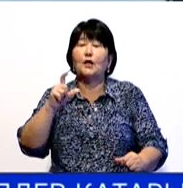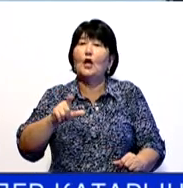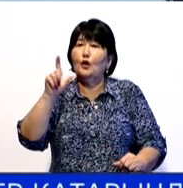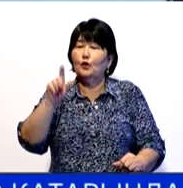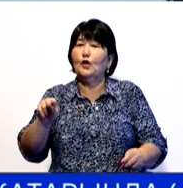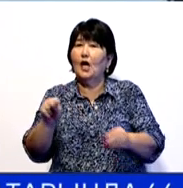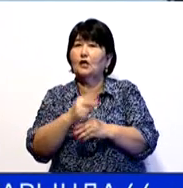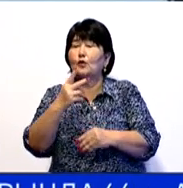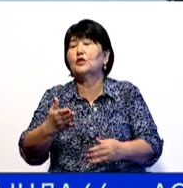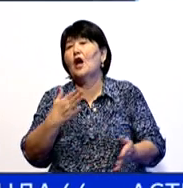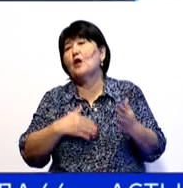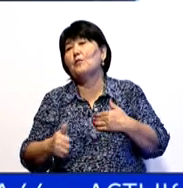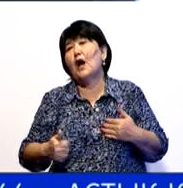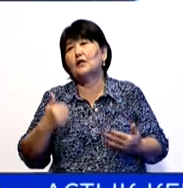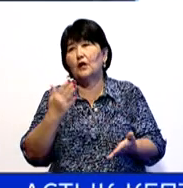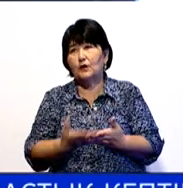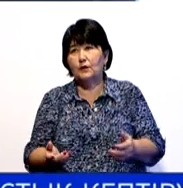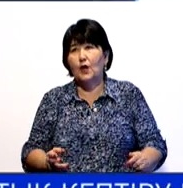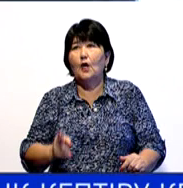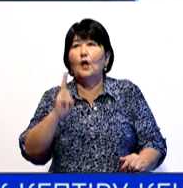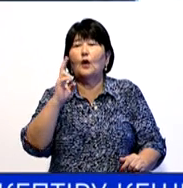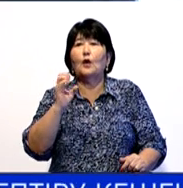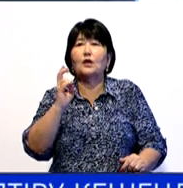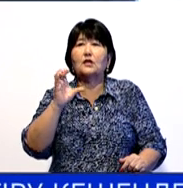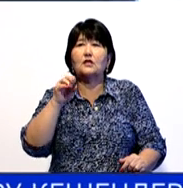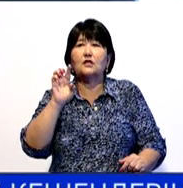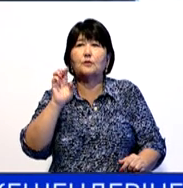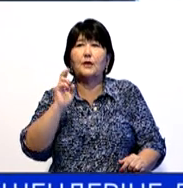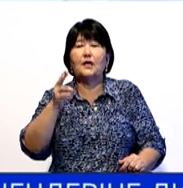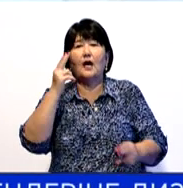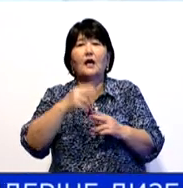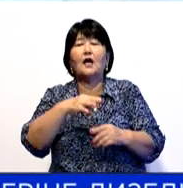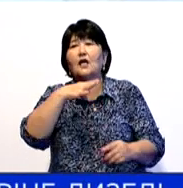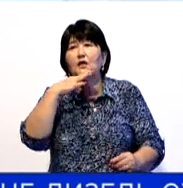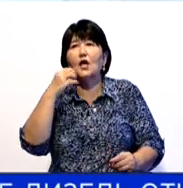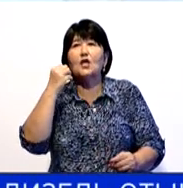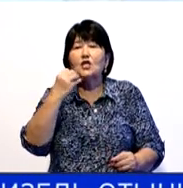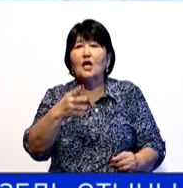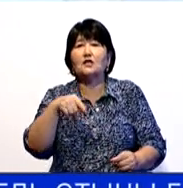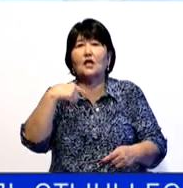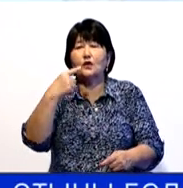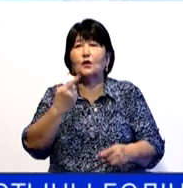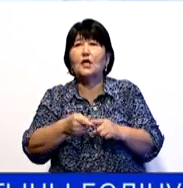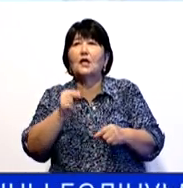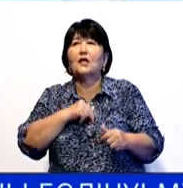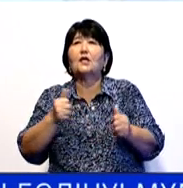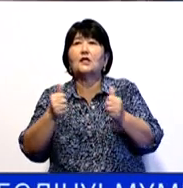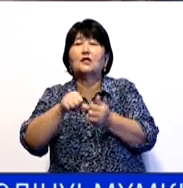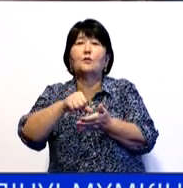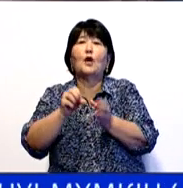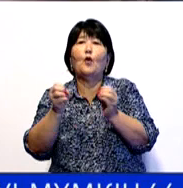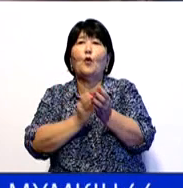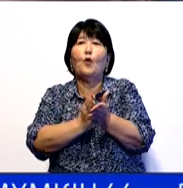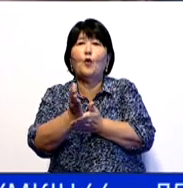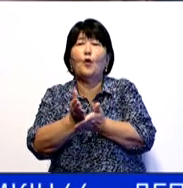тәрбиесін көргенін мақтан тұтады. Қонысбек аға жөнінде жасынан естіп өскен Қонышбек ағамен қызметтес болған 10 жылдай.